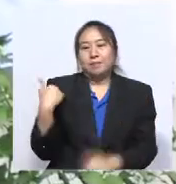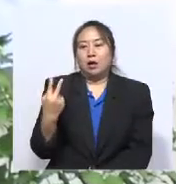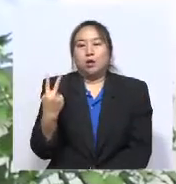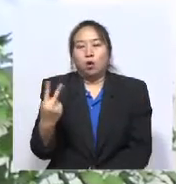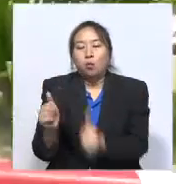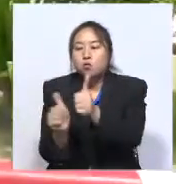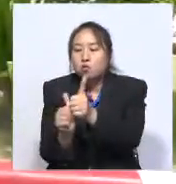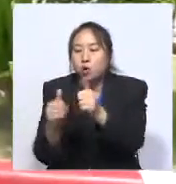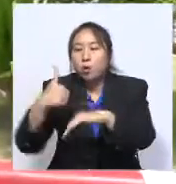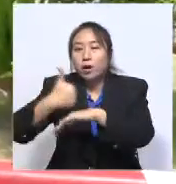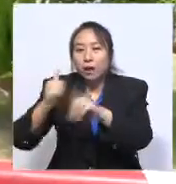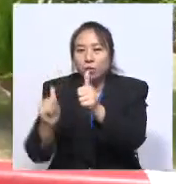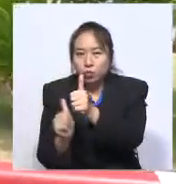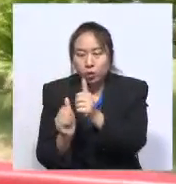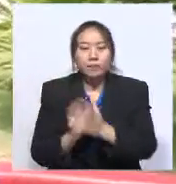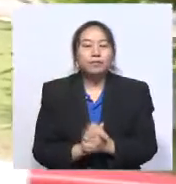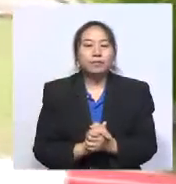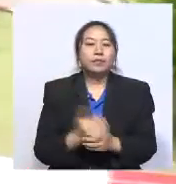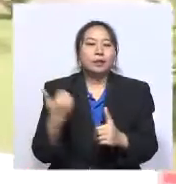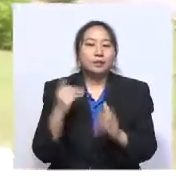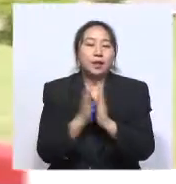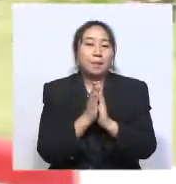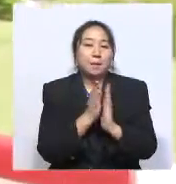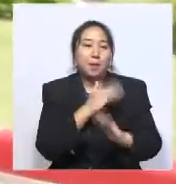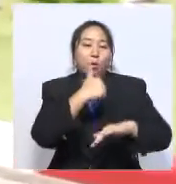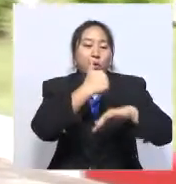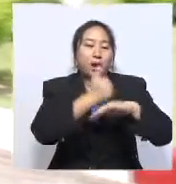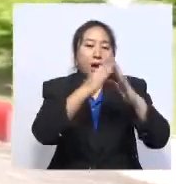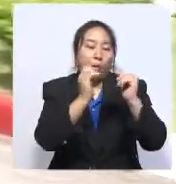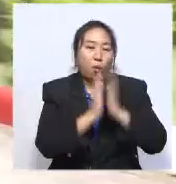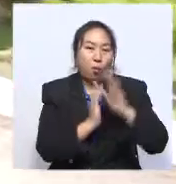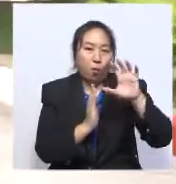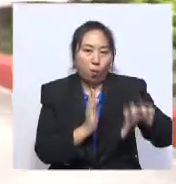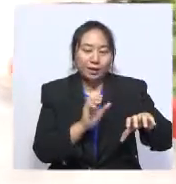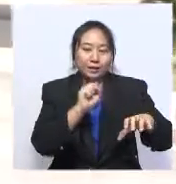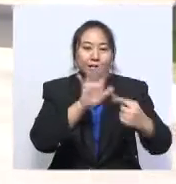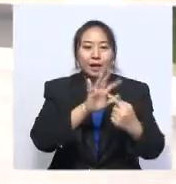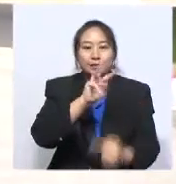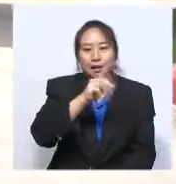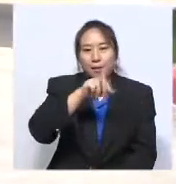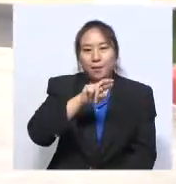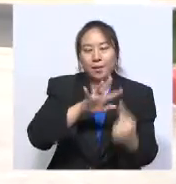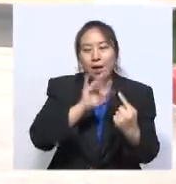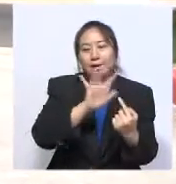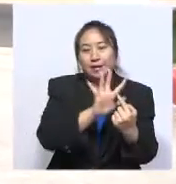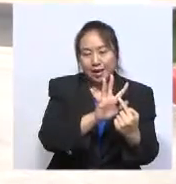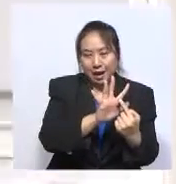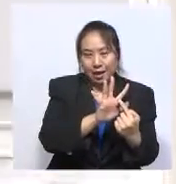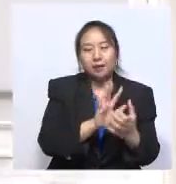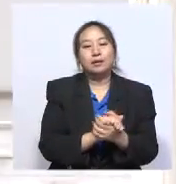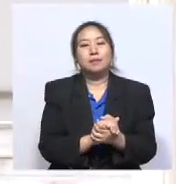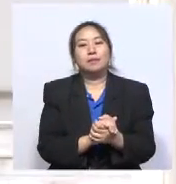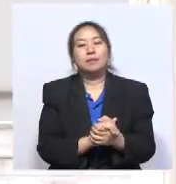ปประกอบด้วยพระพรหมดีโลกเจ้าอาวาสวัดสามพระยาเป็นกรรมการมหาเถรสมาคมและเจ้าคณะกรุงเทพมหาน